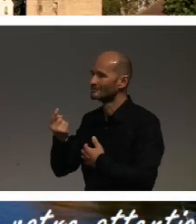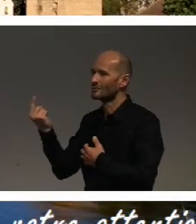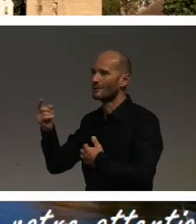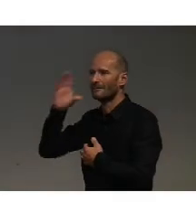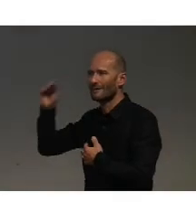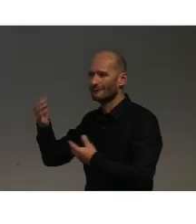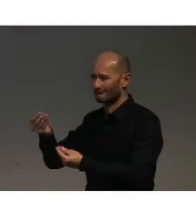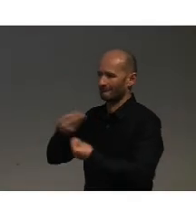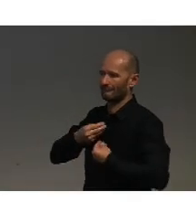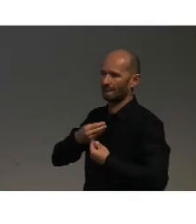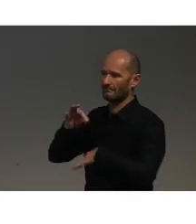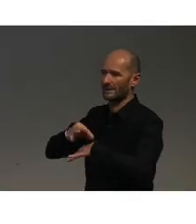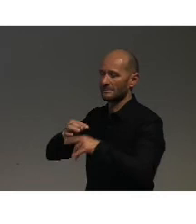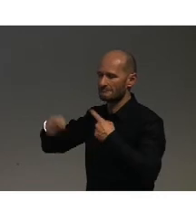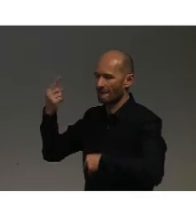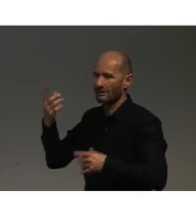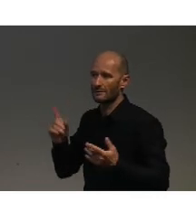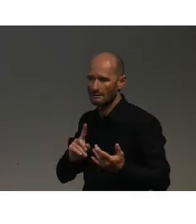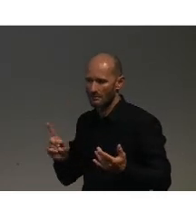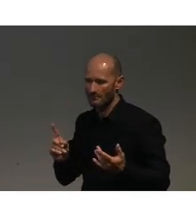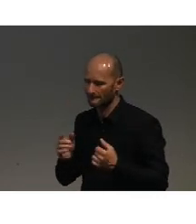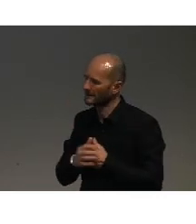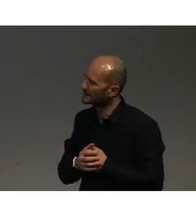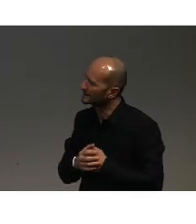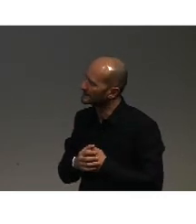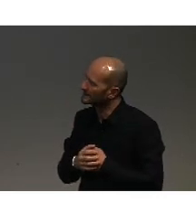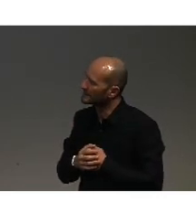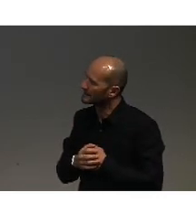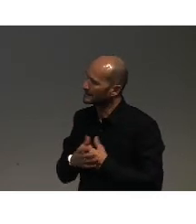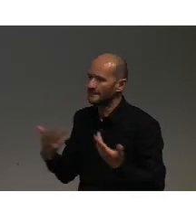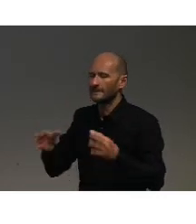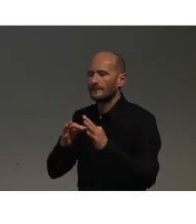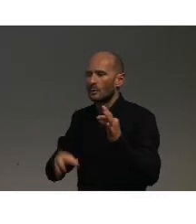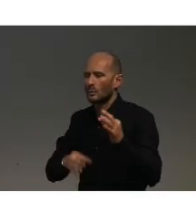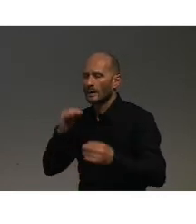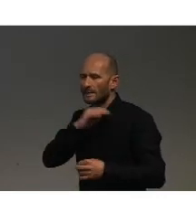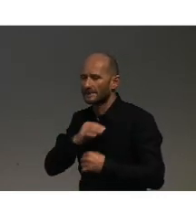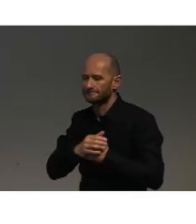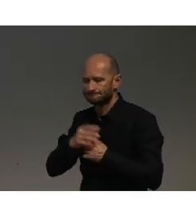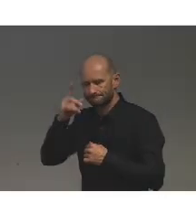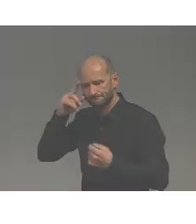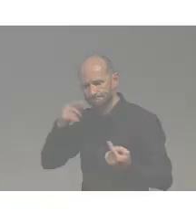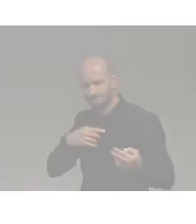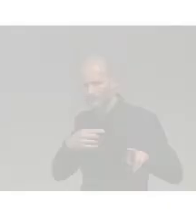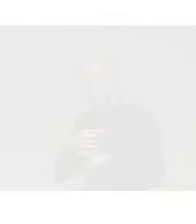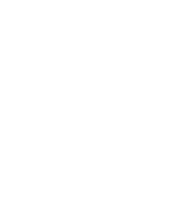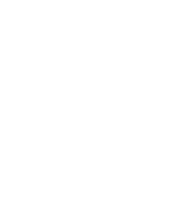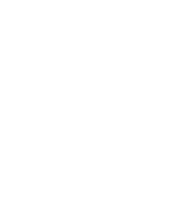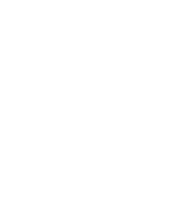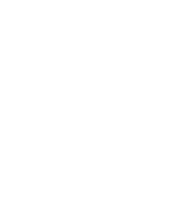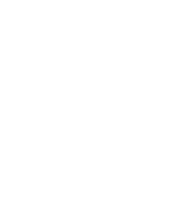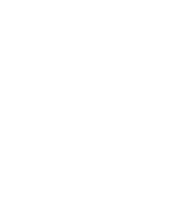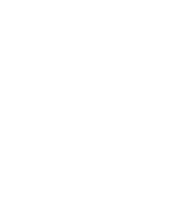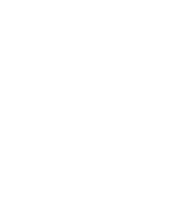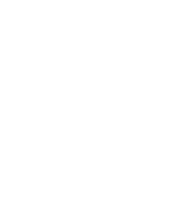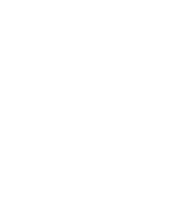Je voulais conclure rapidement en essayant peut-être de recentrer le propos, c'est-à-dire que cette question de la